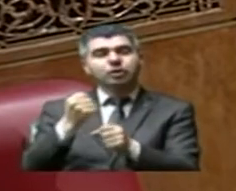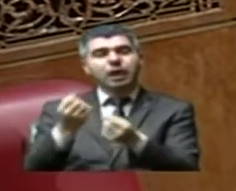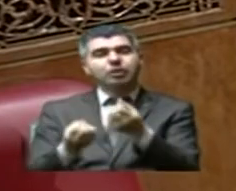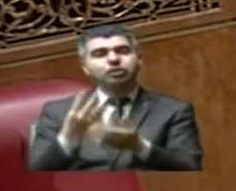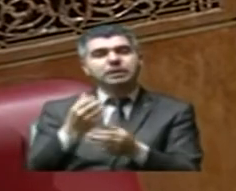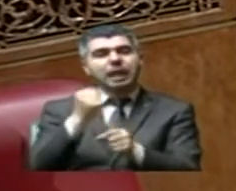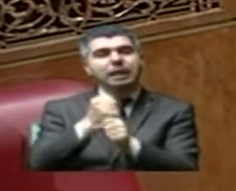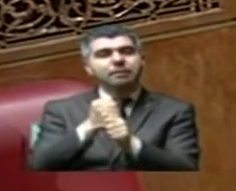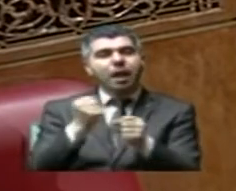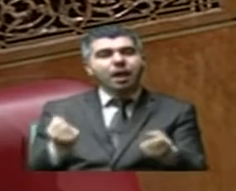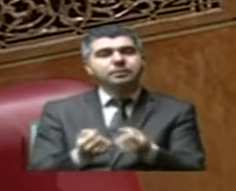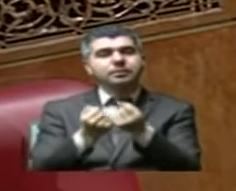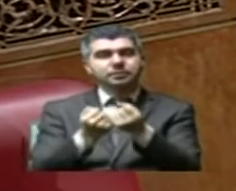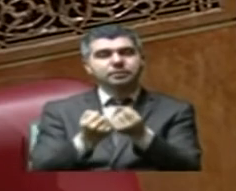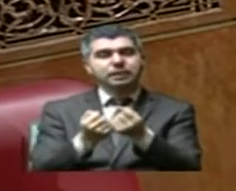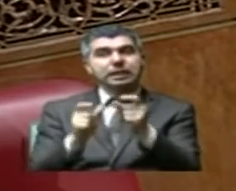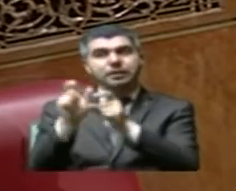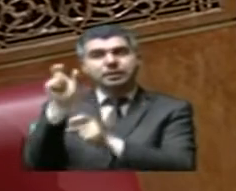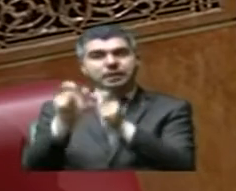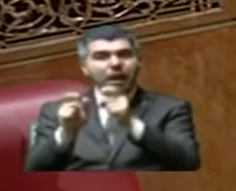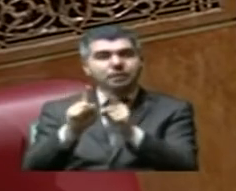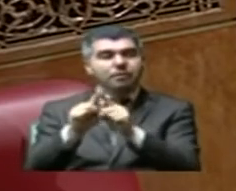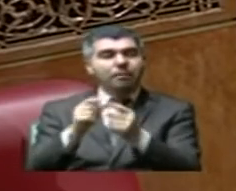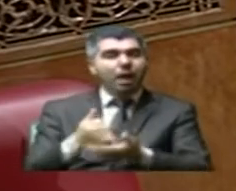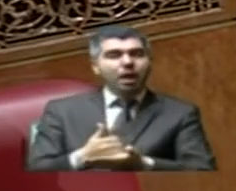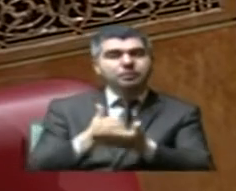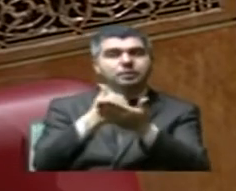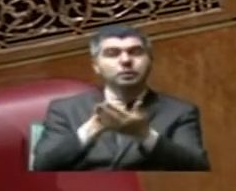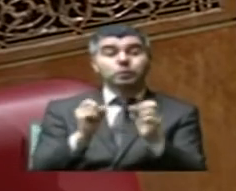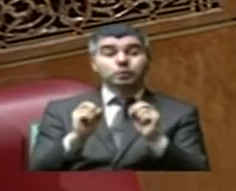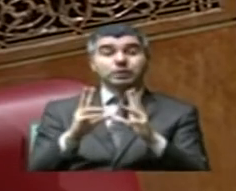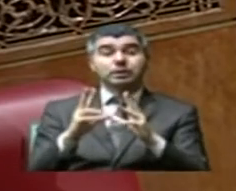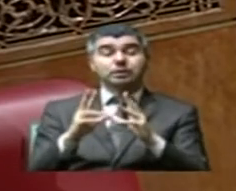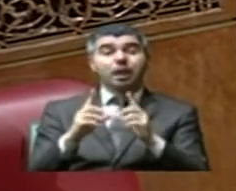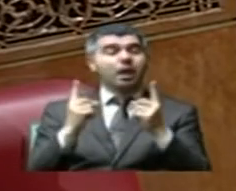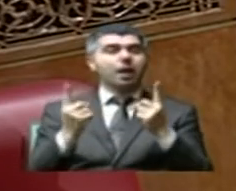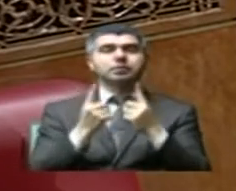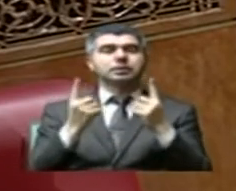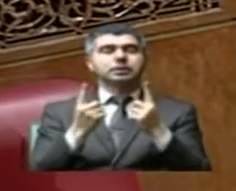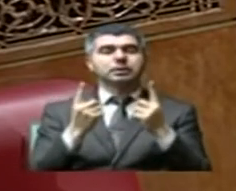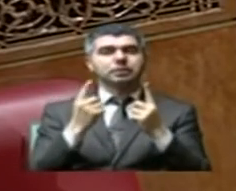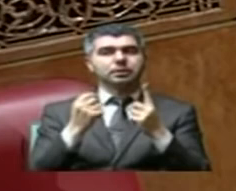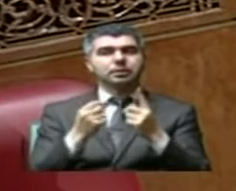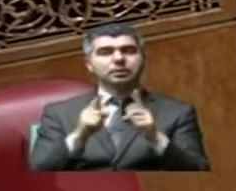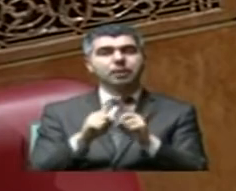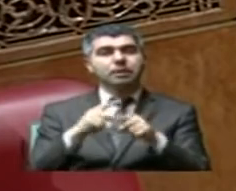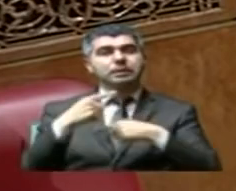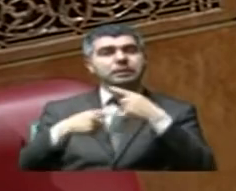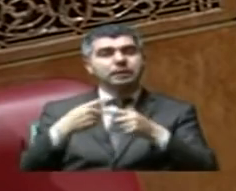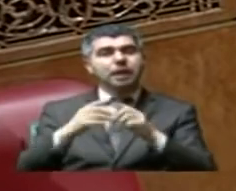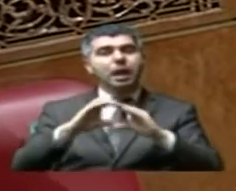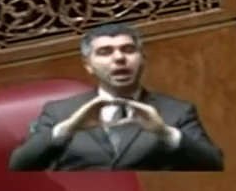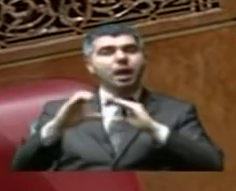كامل هو خدمة المرتفق. هذا المرتفق خصو يلقى واحد الخدمة جيدة. بطبيعة الحال هذا واحد الأمر هذا اللي خص يستمر فيه الحوار